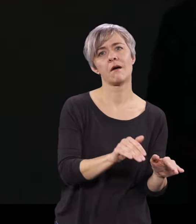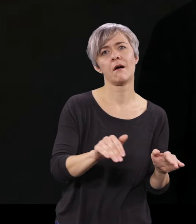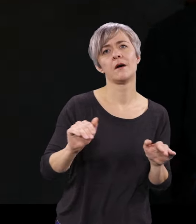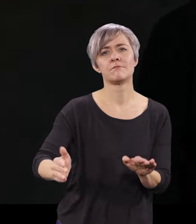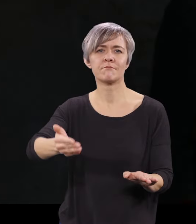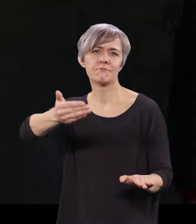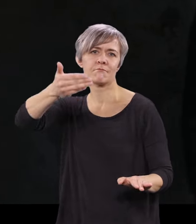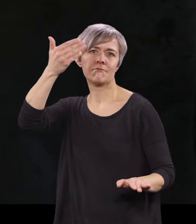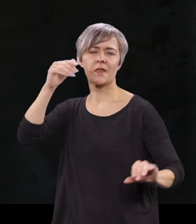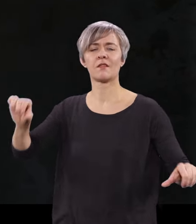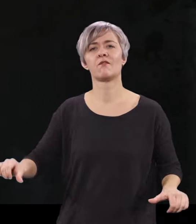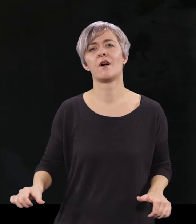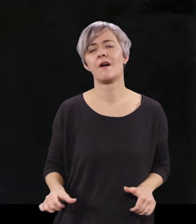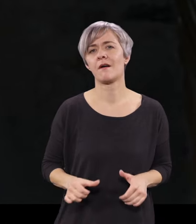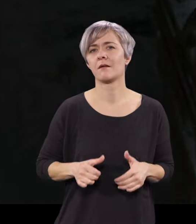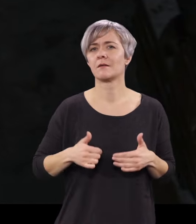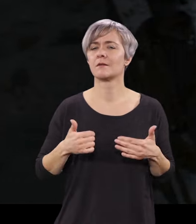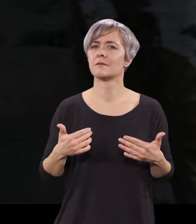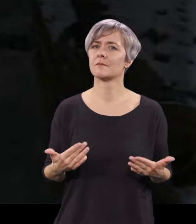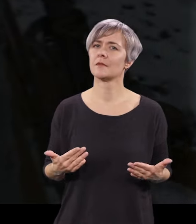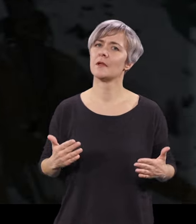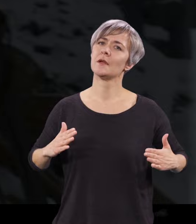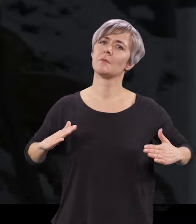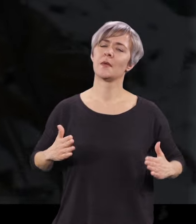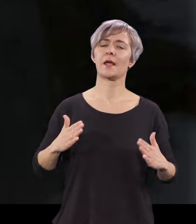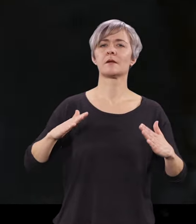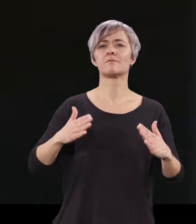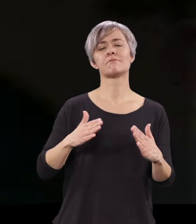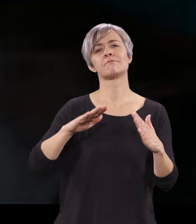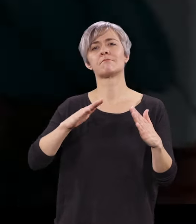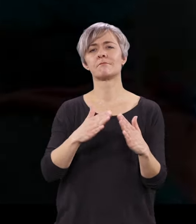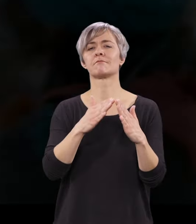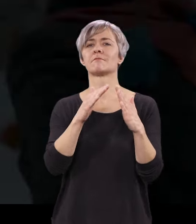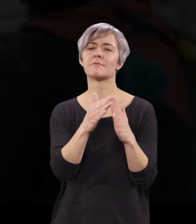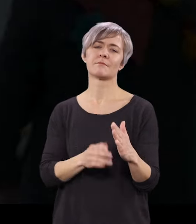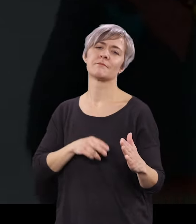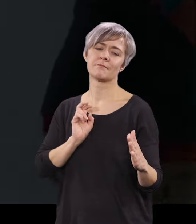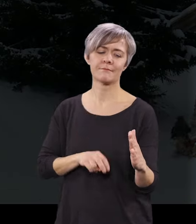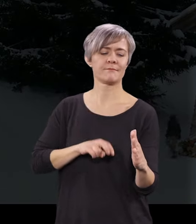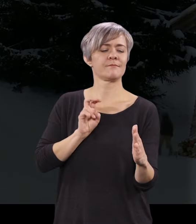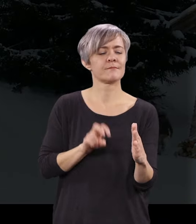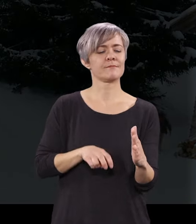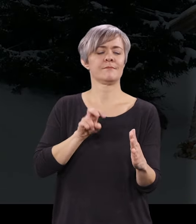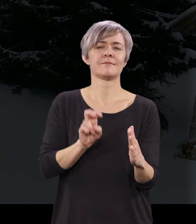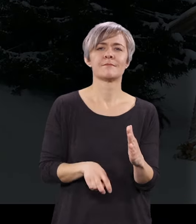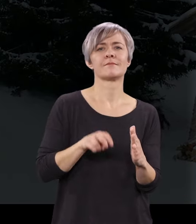alles da muss mal anfangen. Schritt für Schritt, den